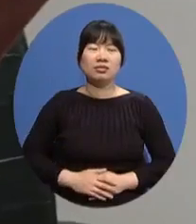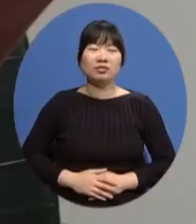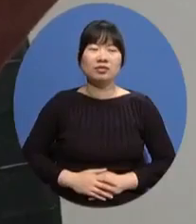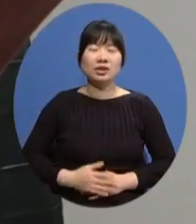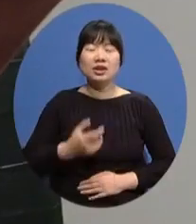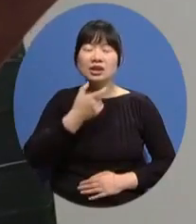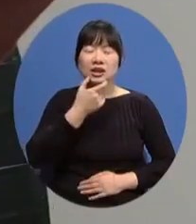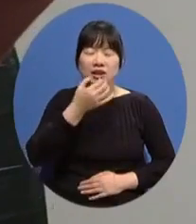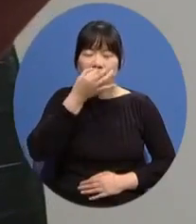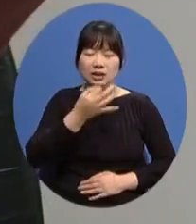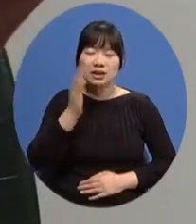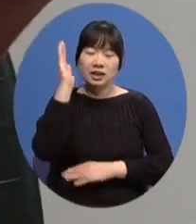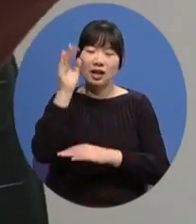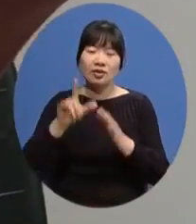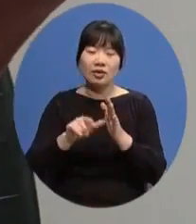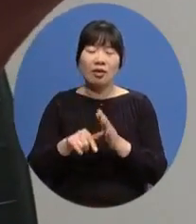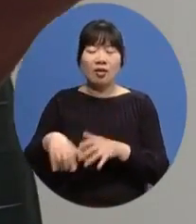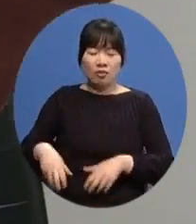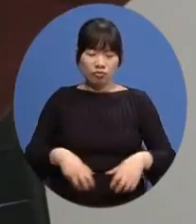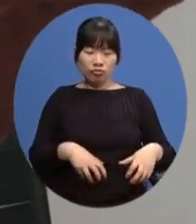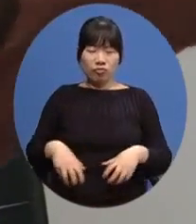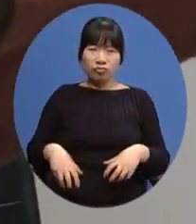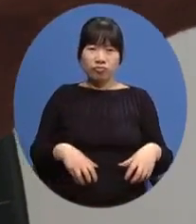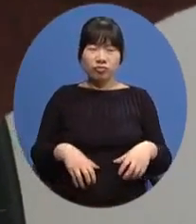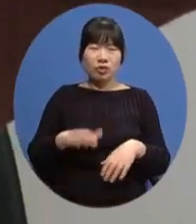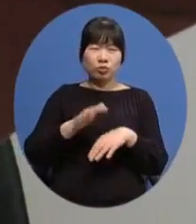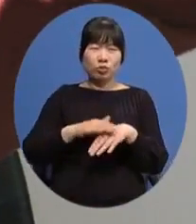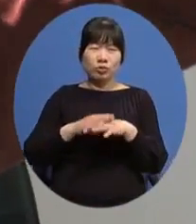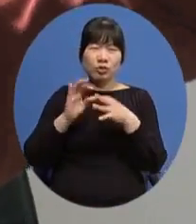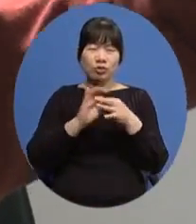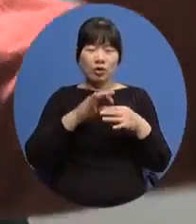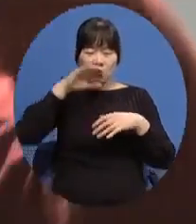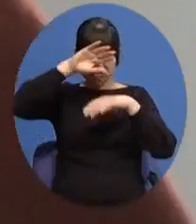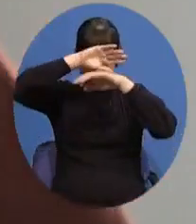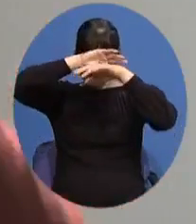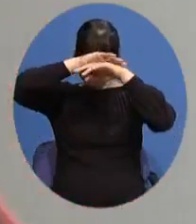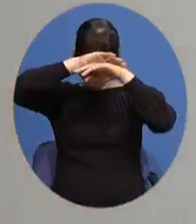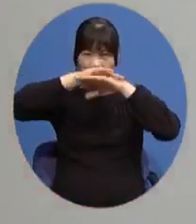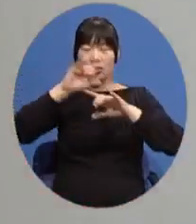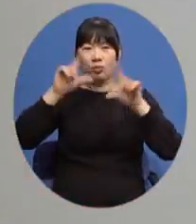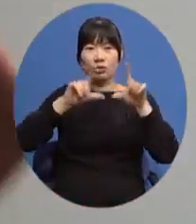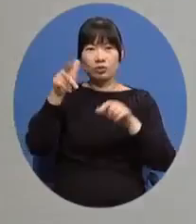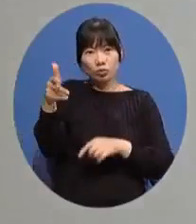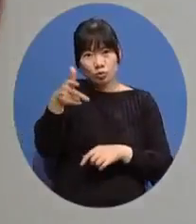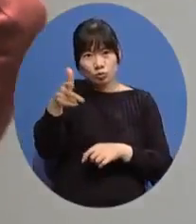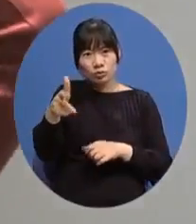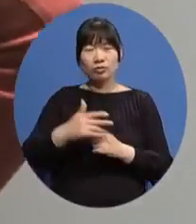하기 힘든 이야기를 할 땐 안절부절 못하고 손으로 계속 얼굴을 가리는 모습 포착.